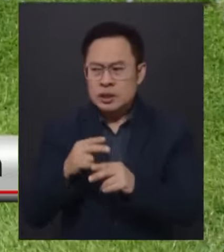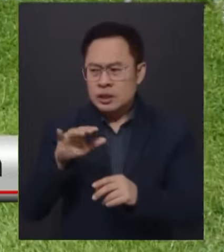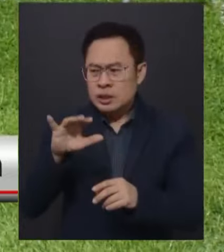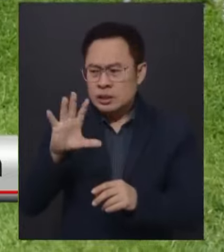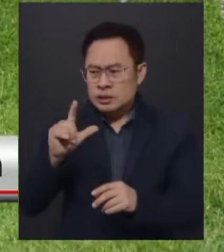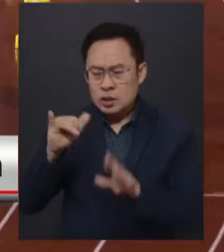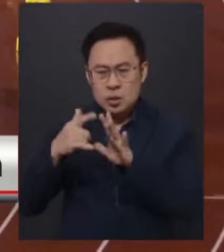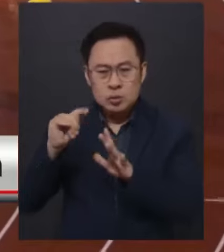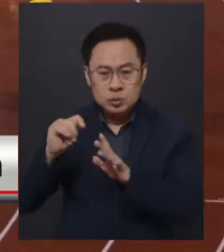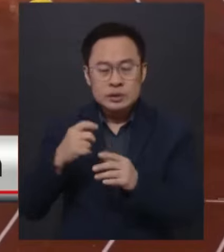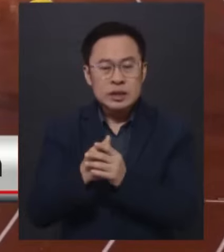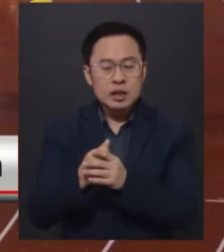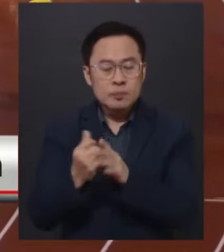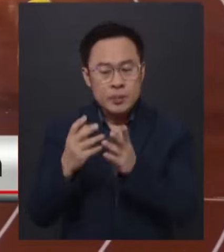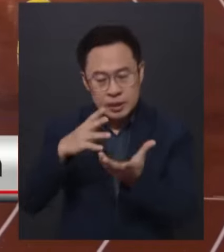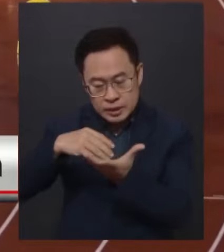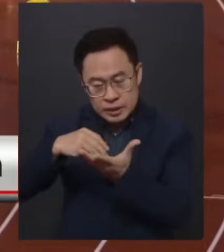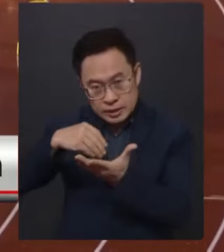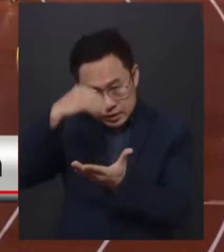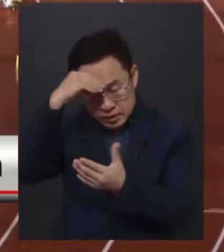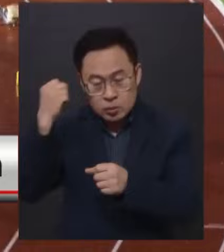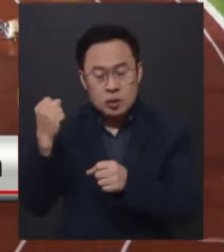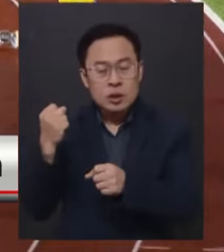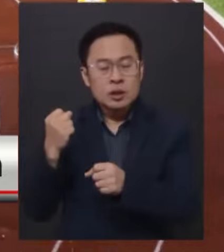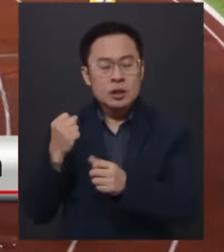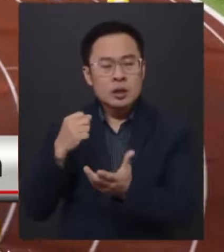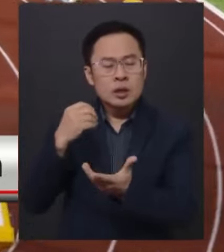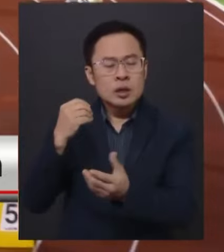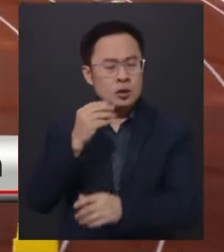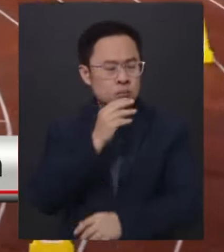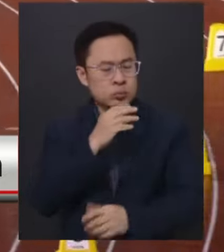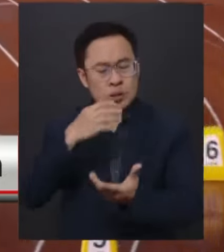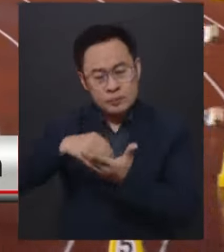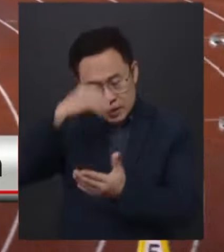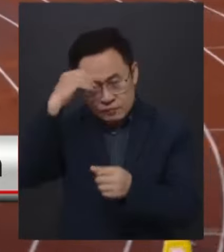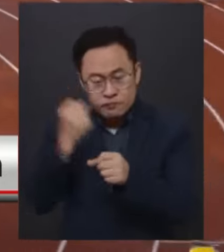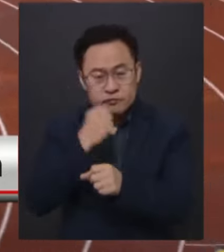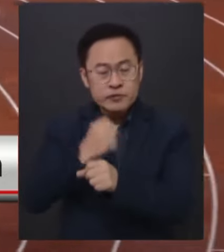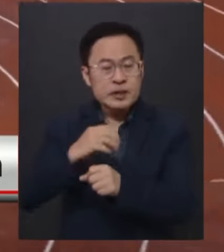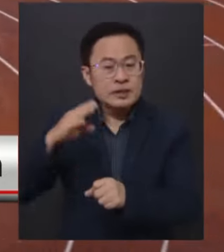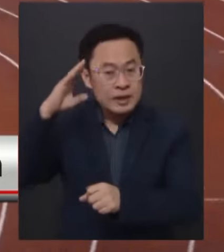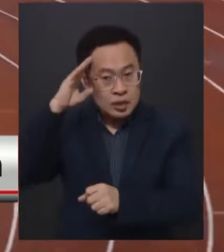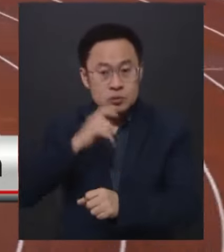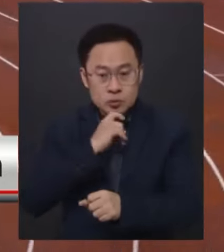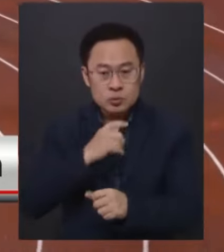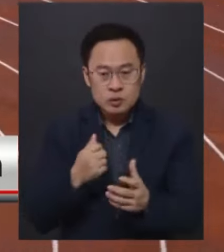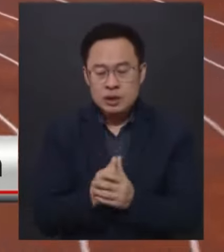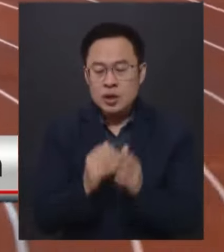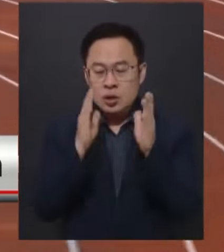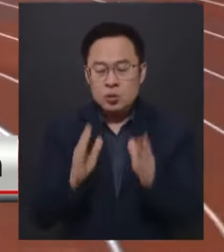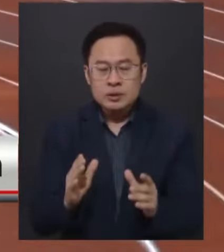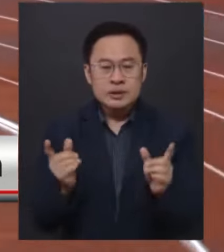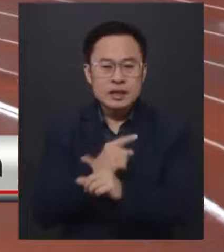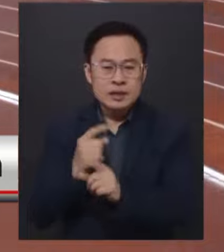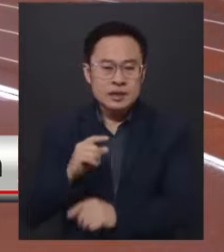ประสิทธิ์ซึ่งไปเข้ารับการอบรมนร้อยนะครับก็เลยส่งตัวสำรองอย่างชัยหิมเอียดแล้วก็วีรยุทธ์แดนขนบครับลงวิ่ง